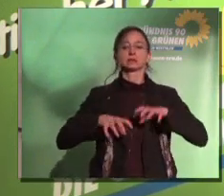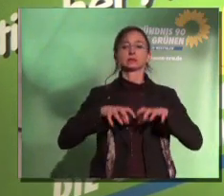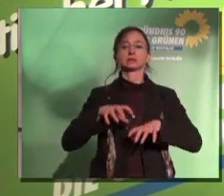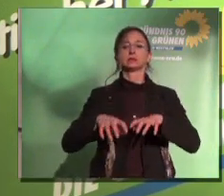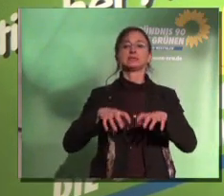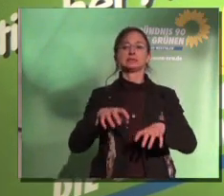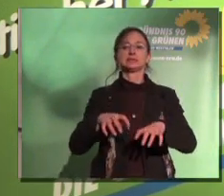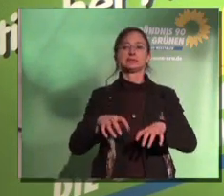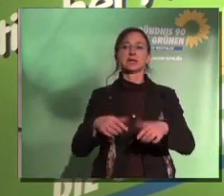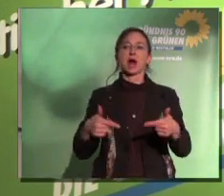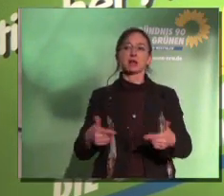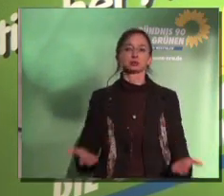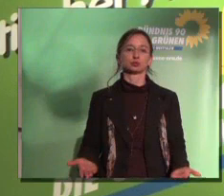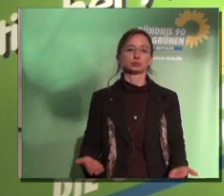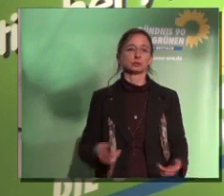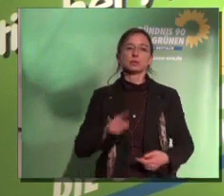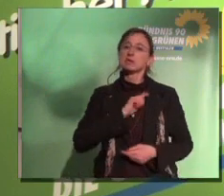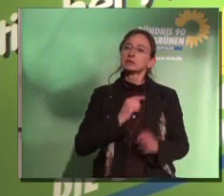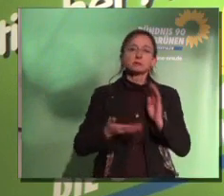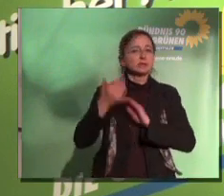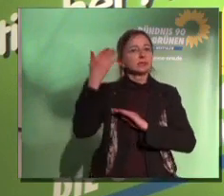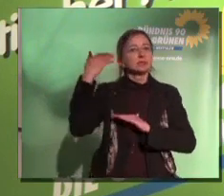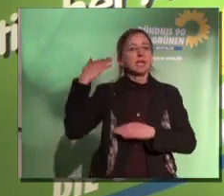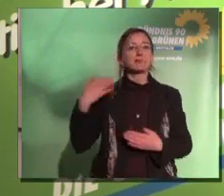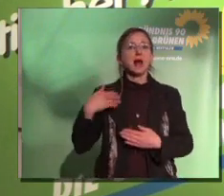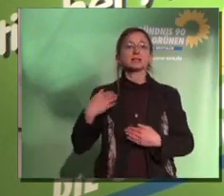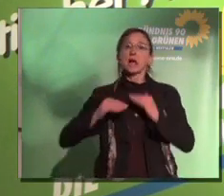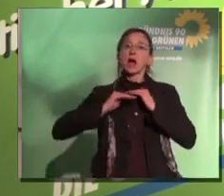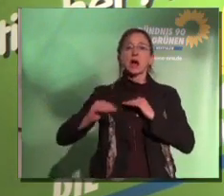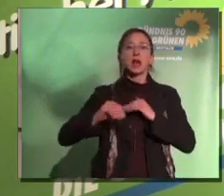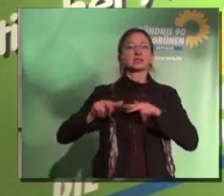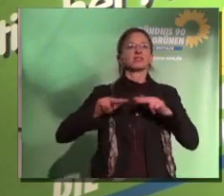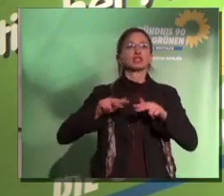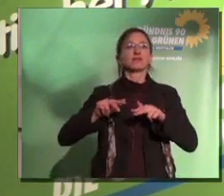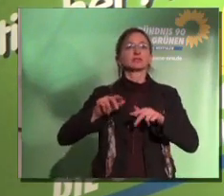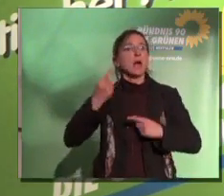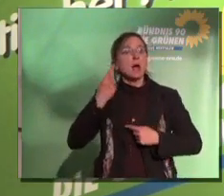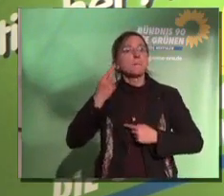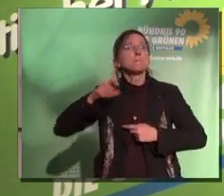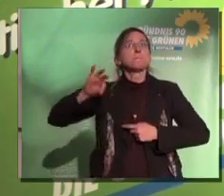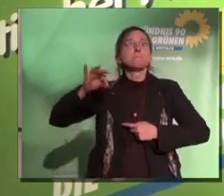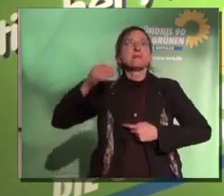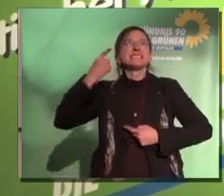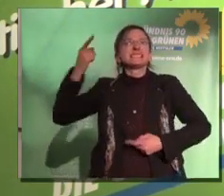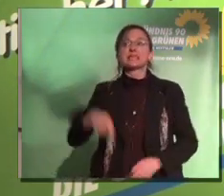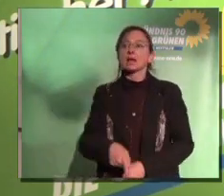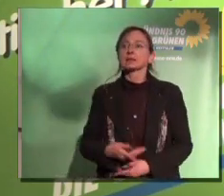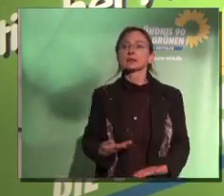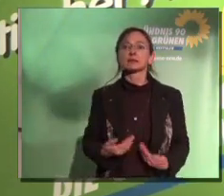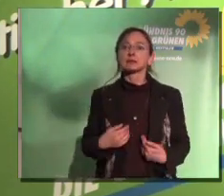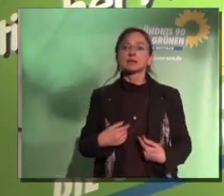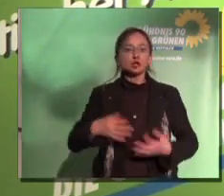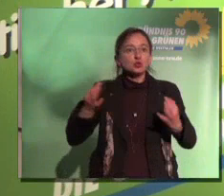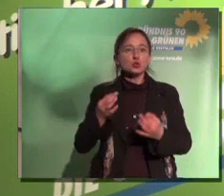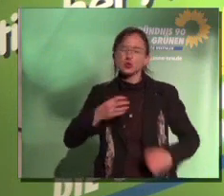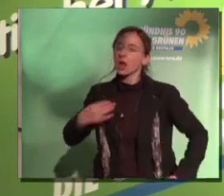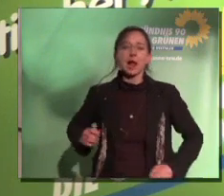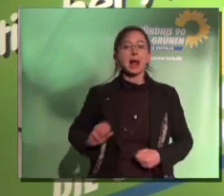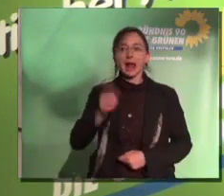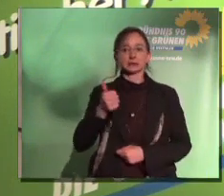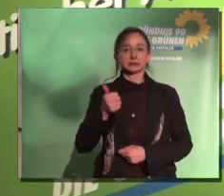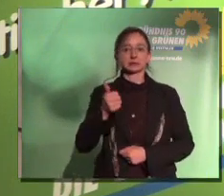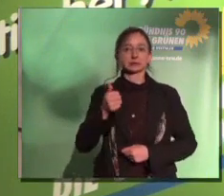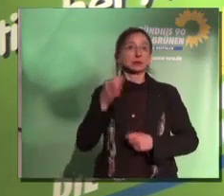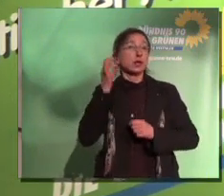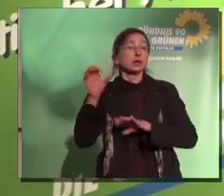die erste grüne Landwirtschaftsministerin hier in Deutschland war. Ich glaube sogar weltweit. Ja, so. Und die erste Verbraucherschutzministerin hier in der